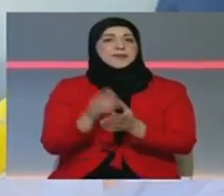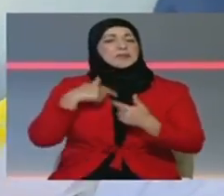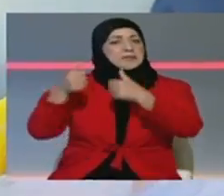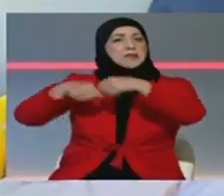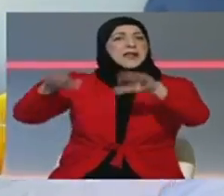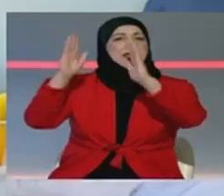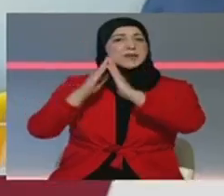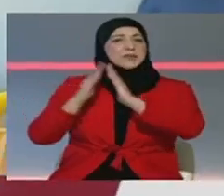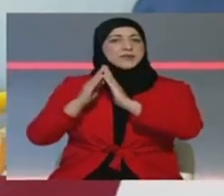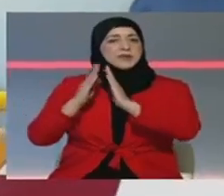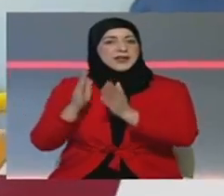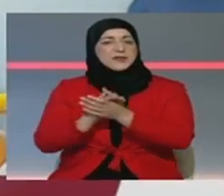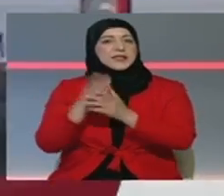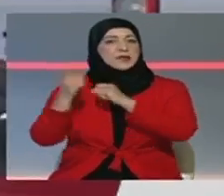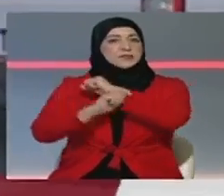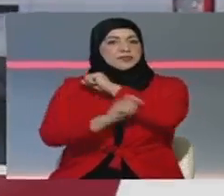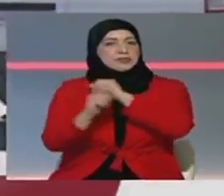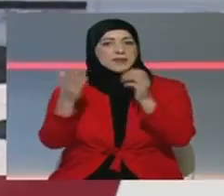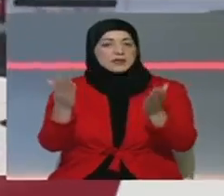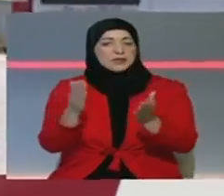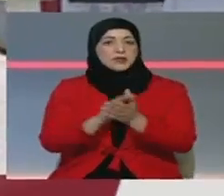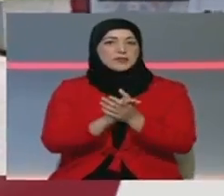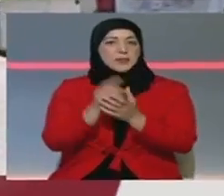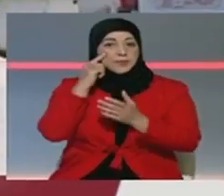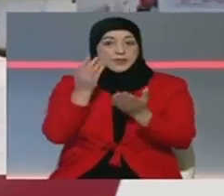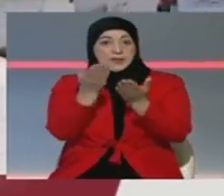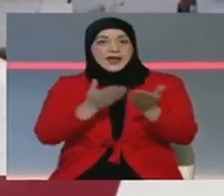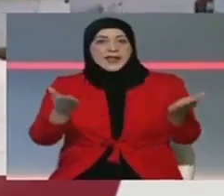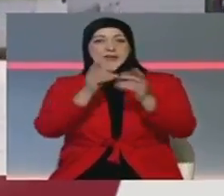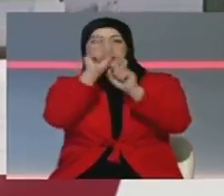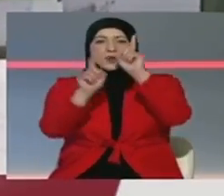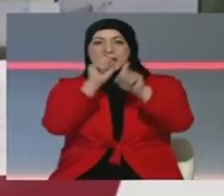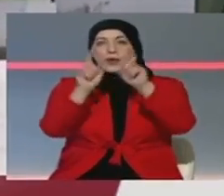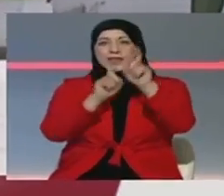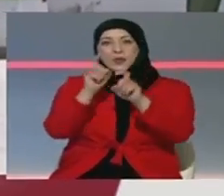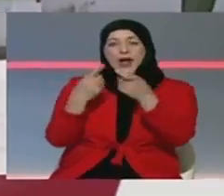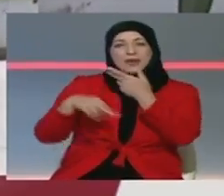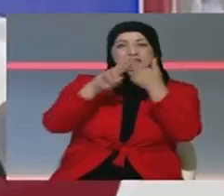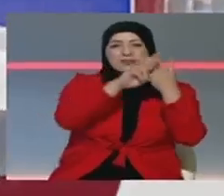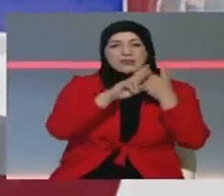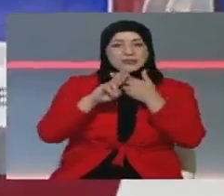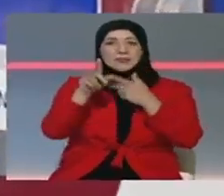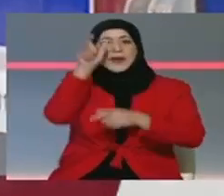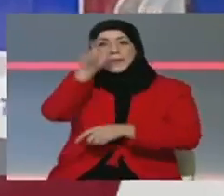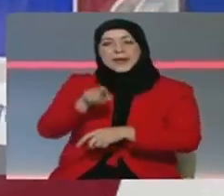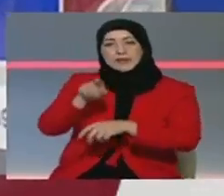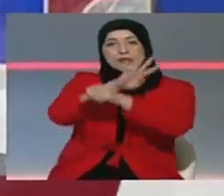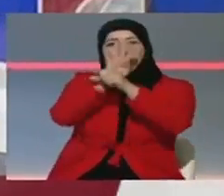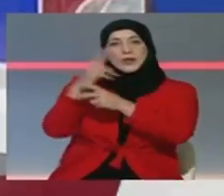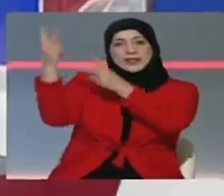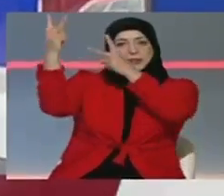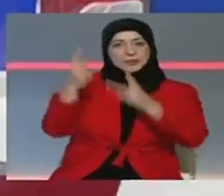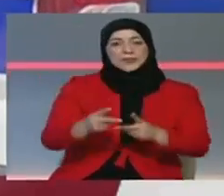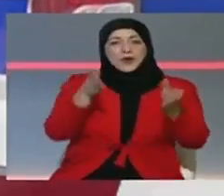في الدار في ديت وحده. هذه بعض من الأسئلة التي تطرح على المصاب بفيروس كورونا عند وصوله